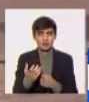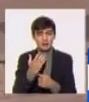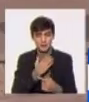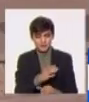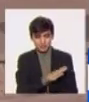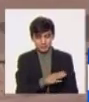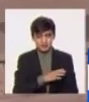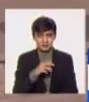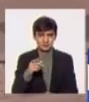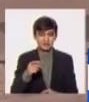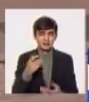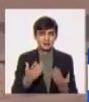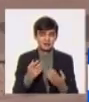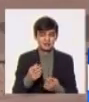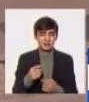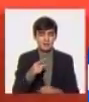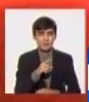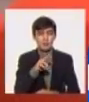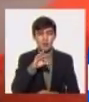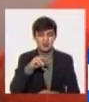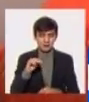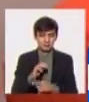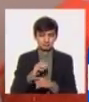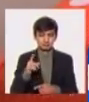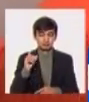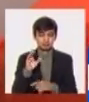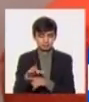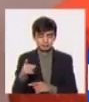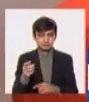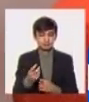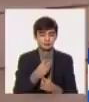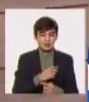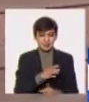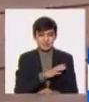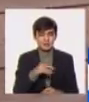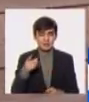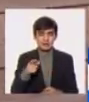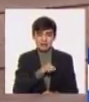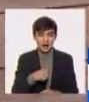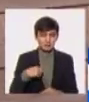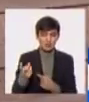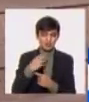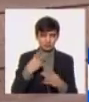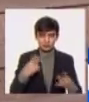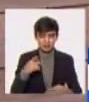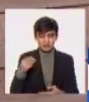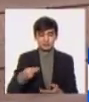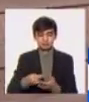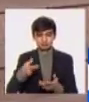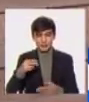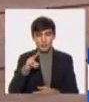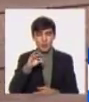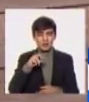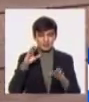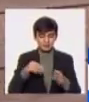по эпидпоказаниям, в основном принимаем по эпидпоказаниям. Они сами сюда не приходят, нам уже доставляют анализ, на место забирают наши сотрудники,